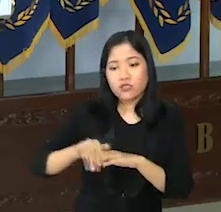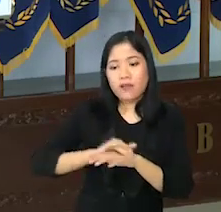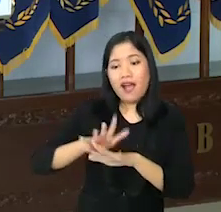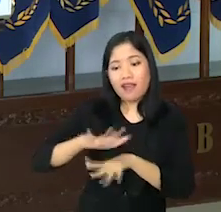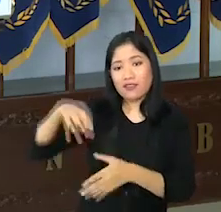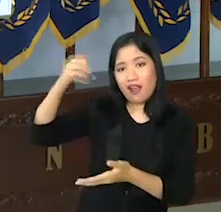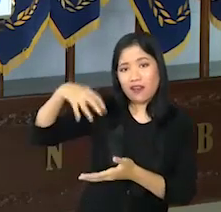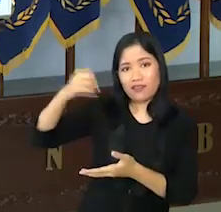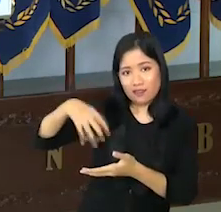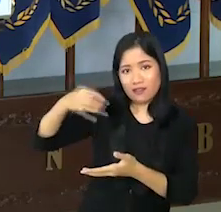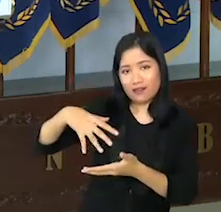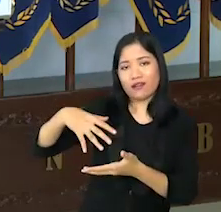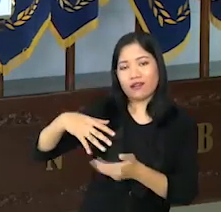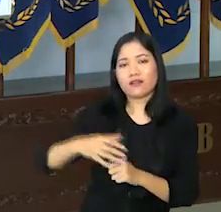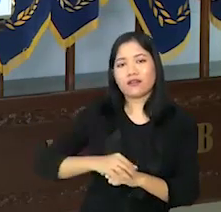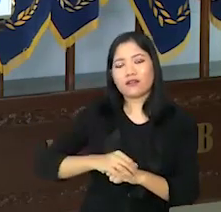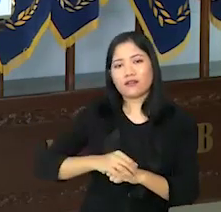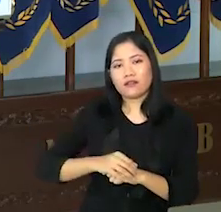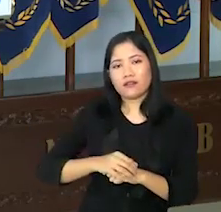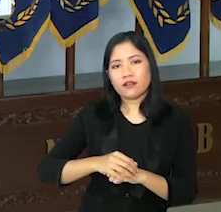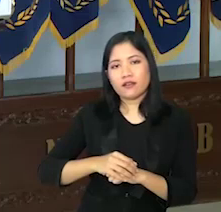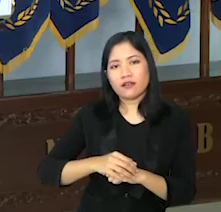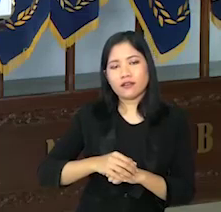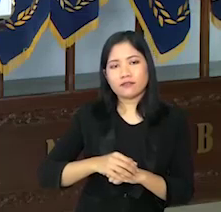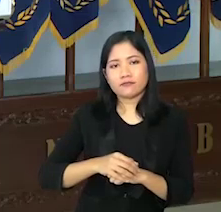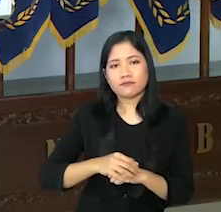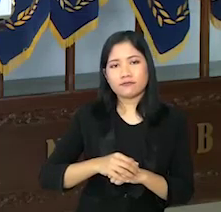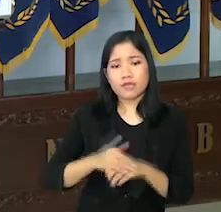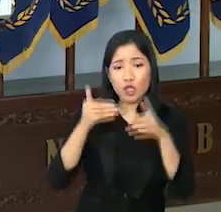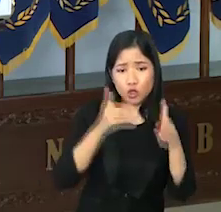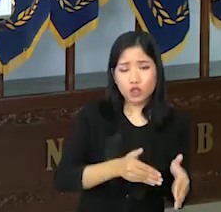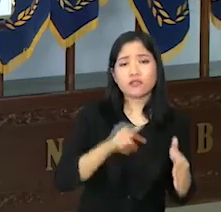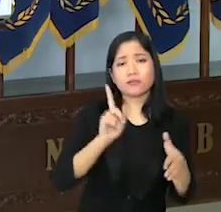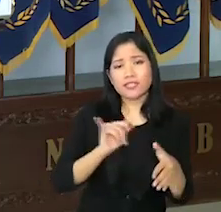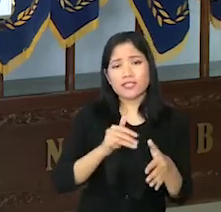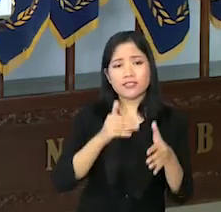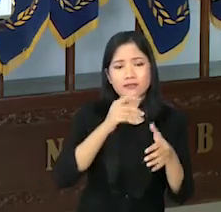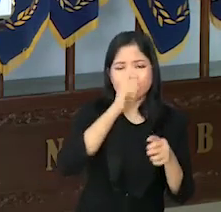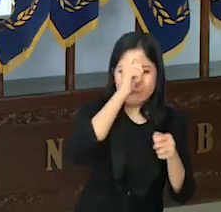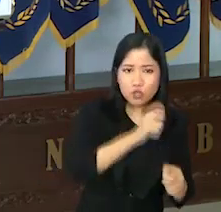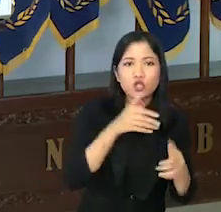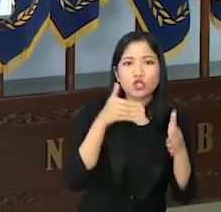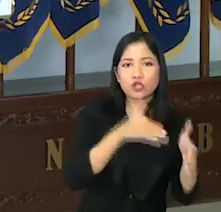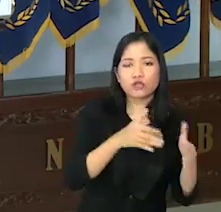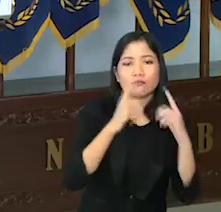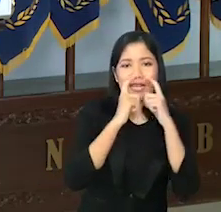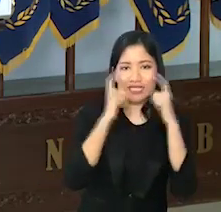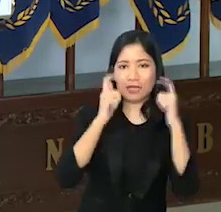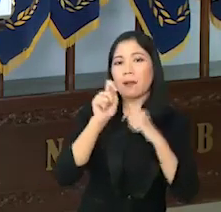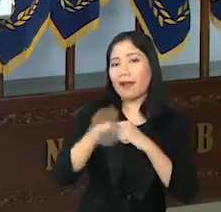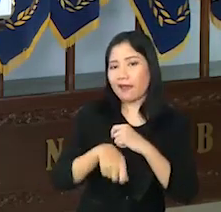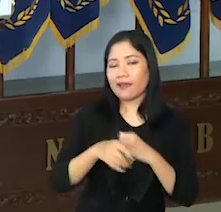yang mengalir patuh dan disiplin memakai masker Hai patuh